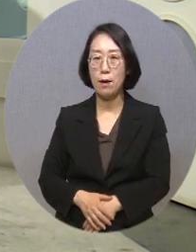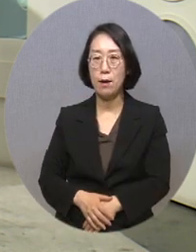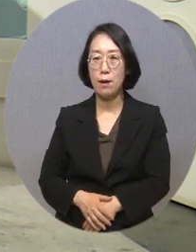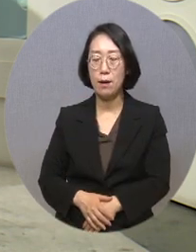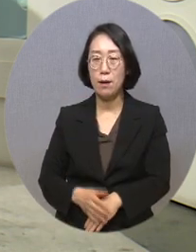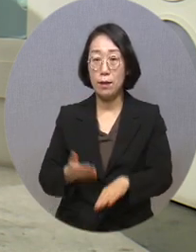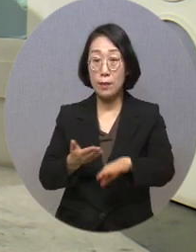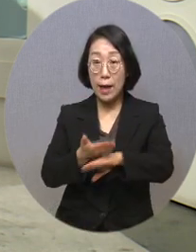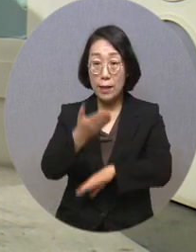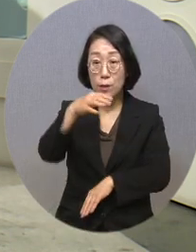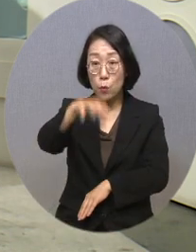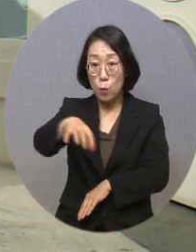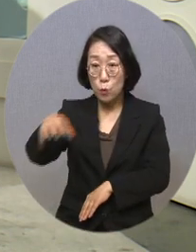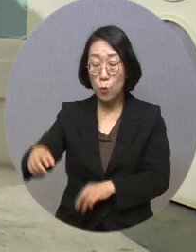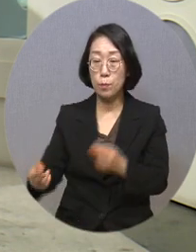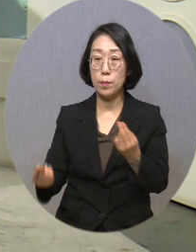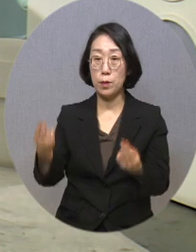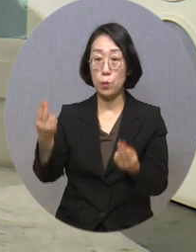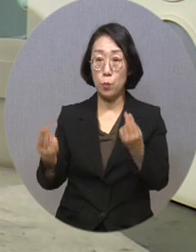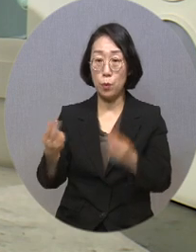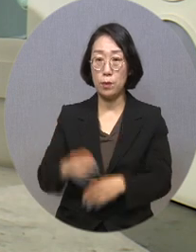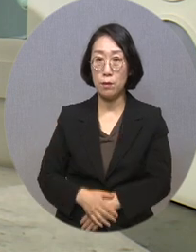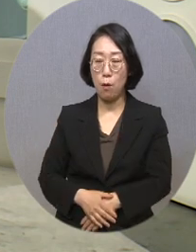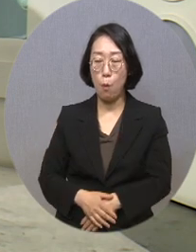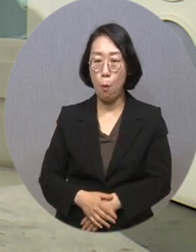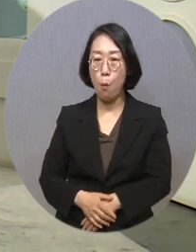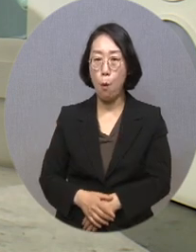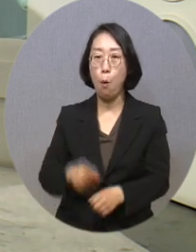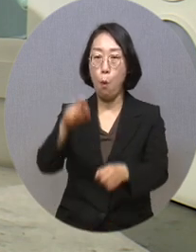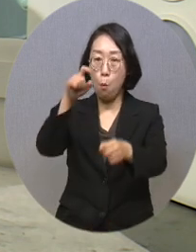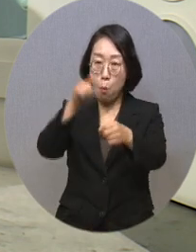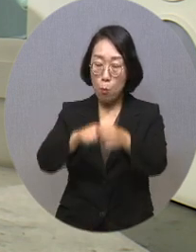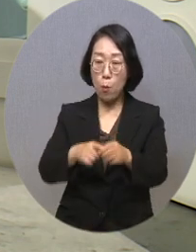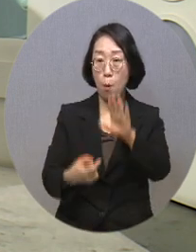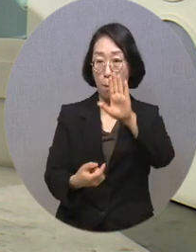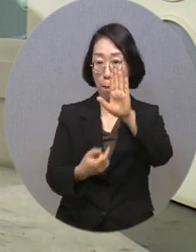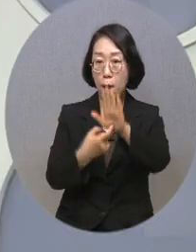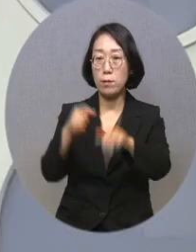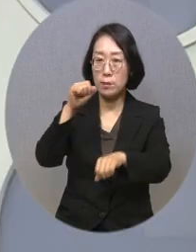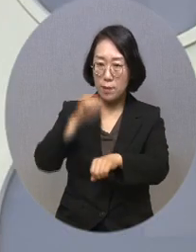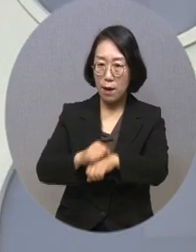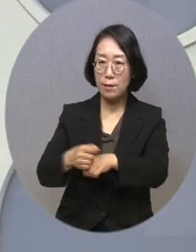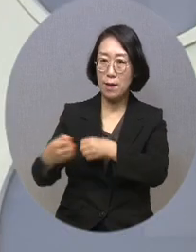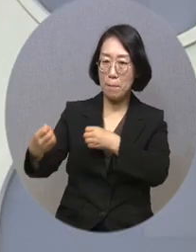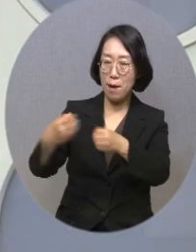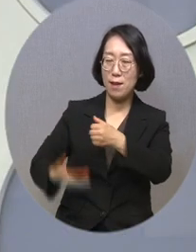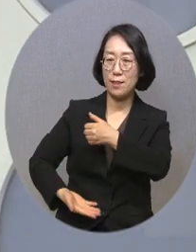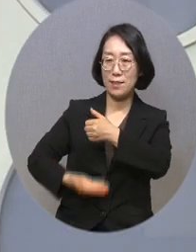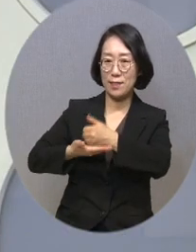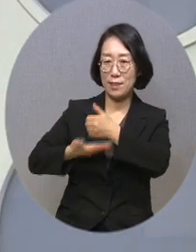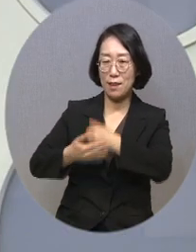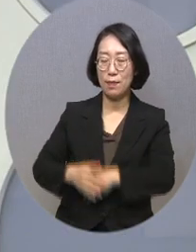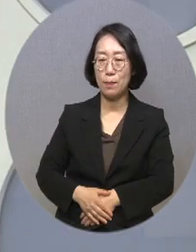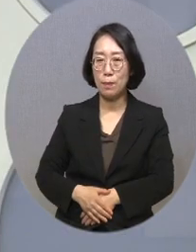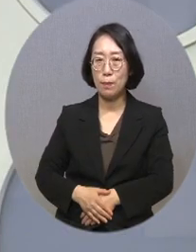다른 지자체에서 참 방향을 잘 정했다라고 하는 그런 얘기를 들었고 또 제가 세종대왕을 모시고